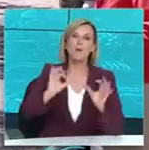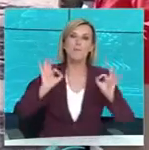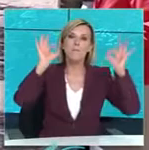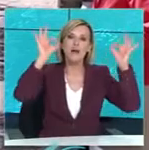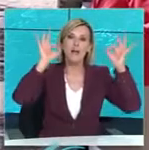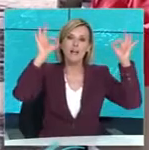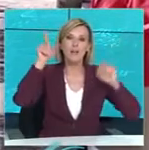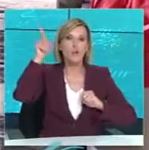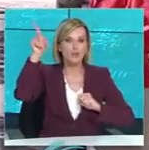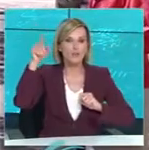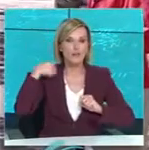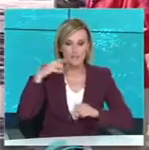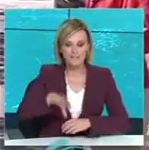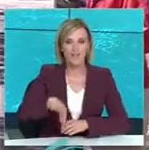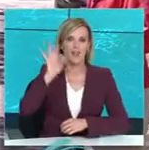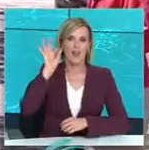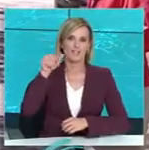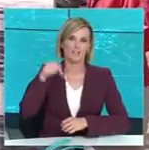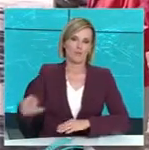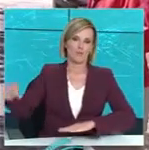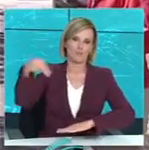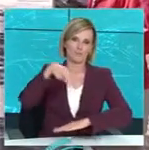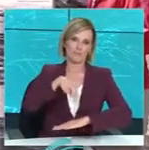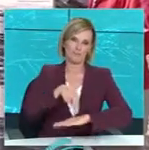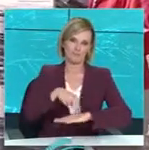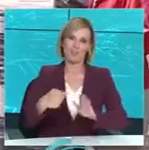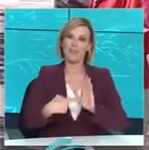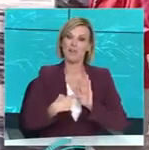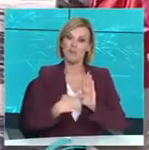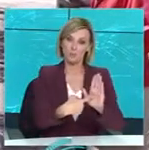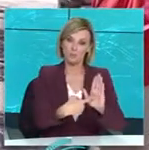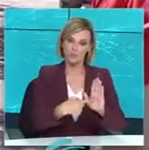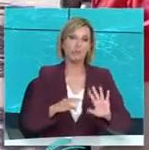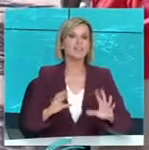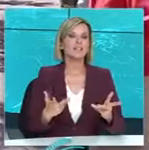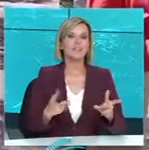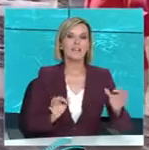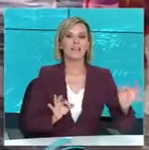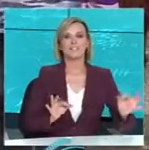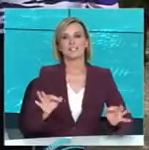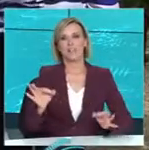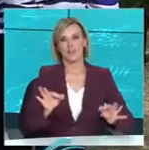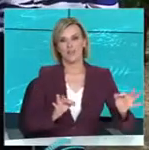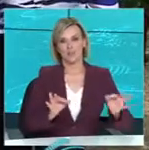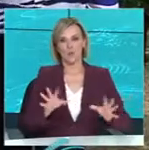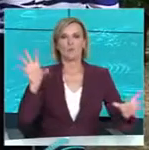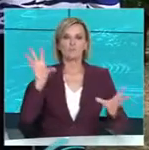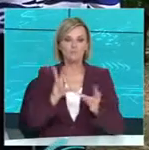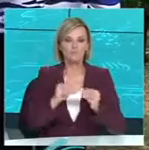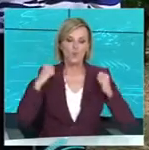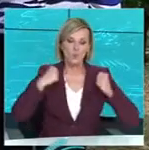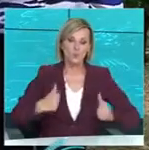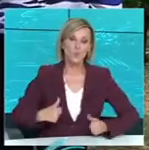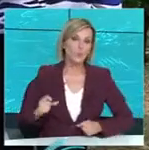οποία επιλέξαμε να σας παρουσιάσουμε, κύριε Πρωθυπουργέ, κυρία Πρόεδρε, το σχέδιό μας για τον τουρισμό, την βαριά